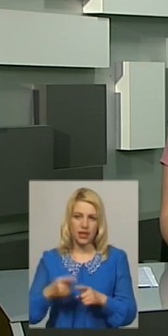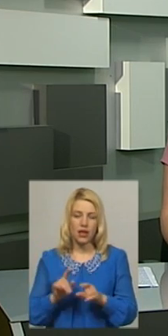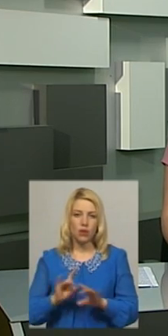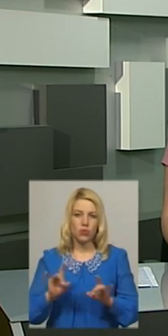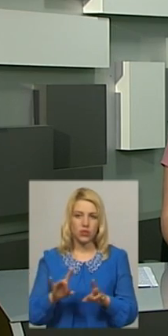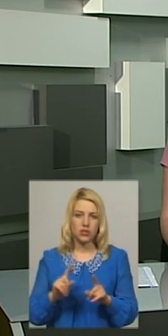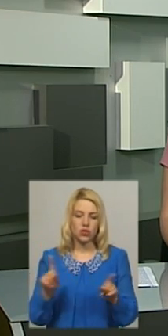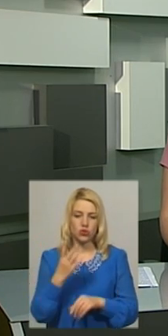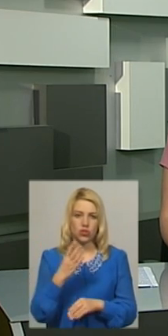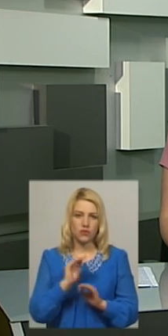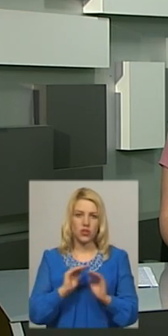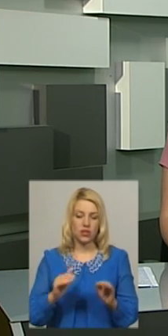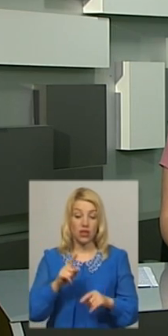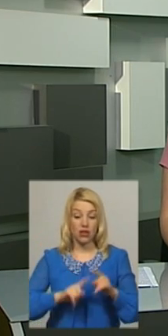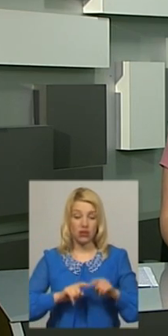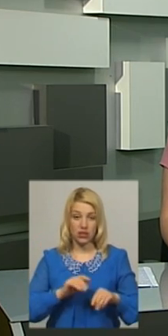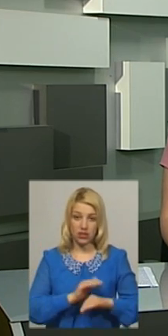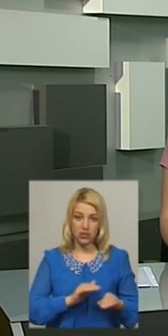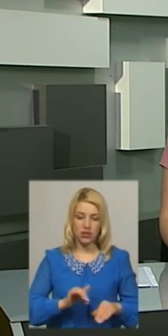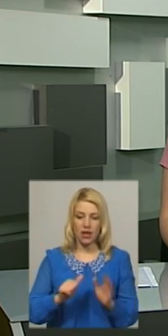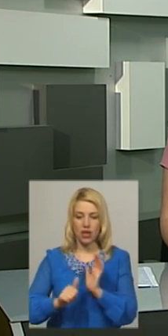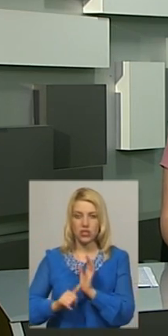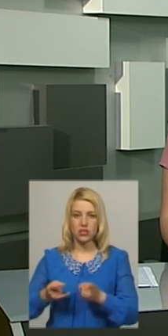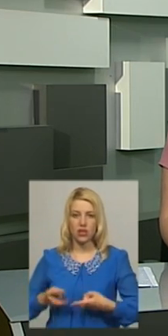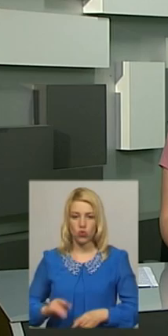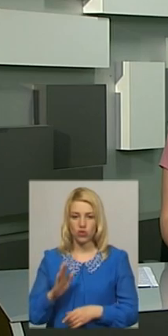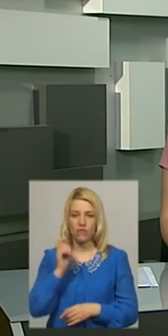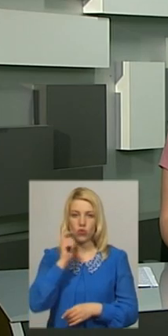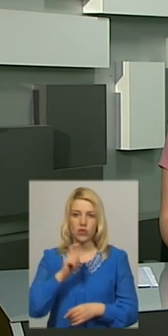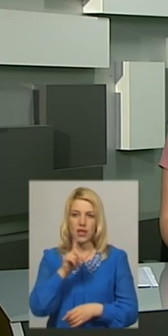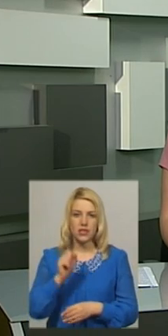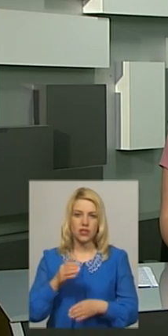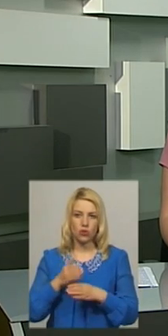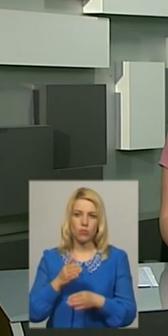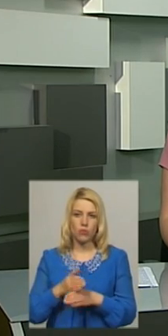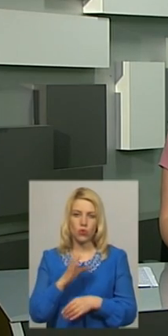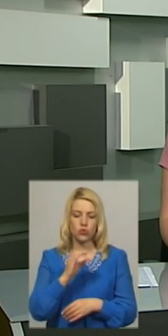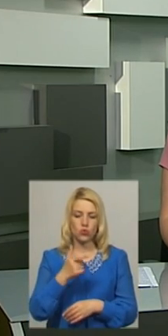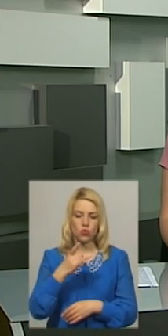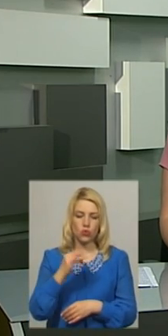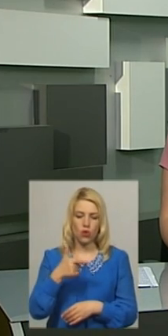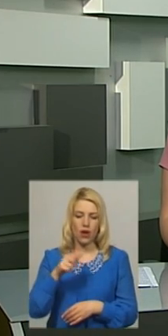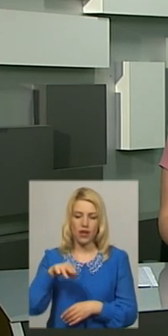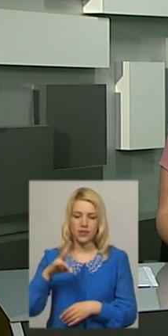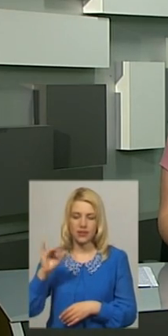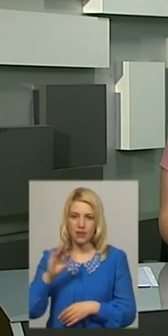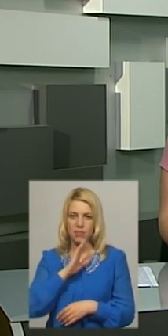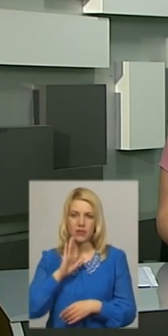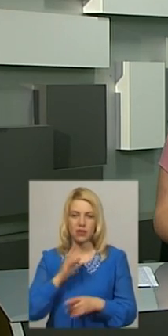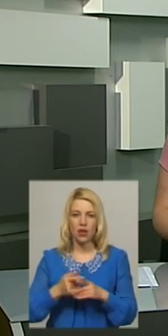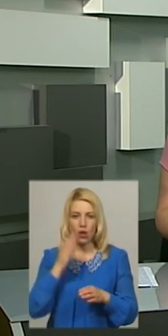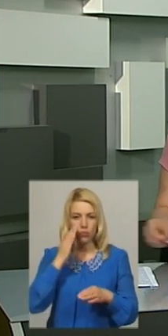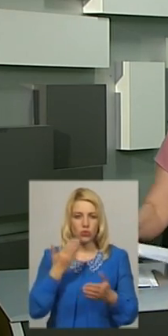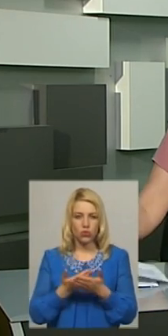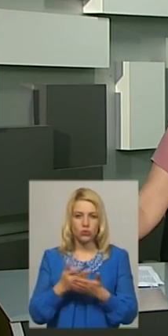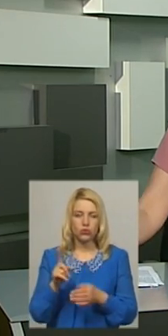пояснила, 4 дітей – її рідні, ще 6 народжені в Україні за допомогою сурогатних матерів. Поліція Грузії підозрює жінку в торгівлі